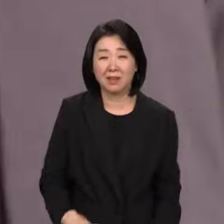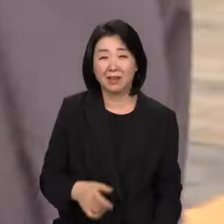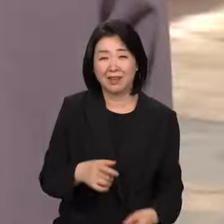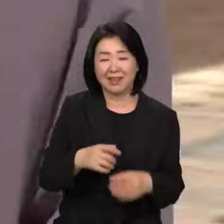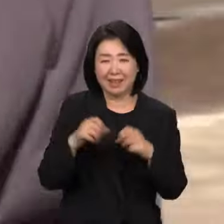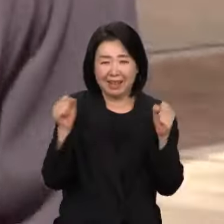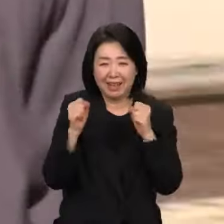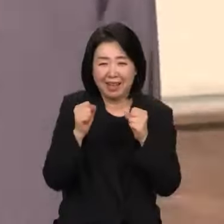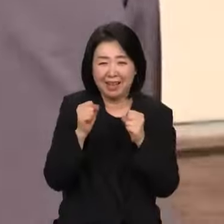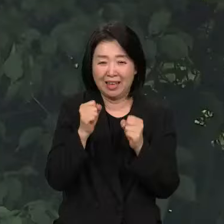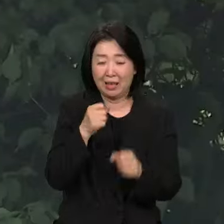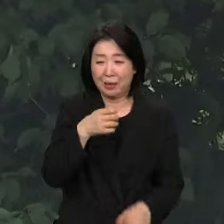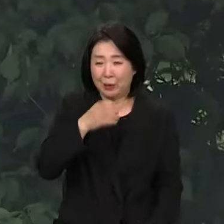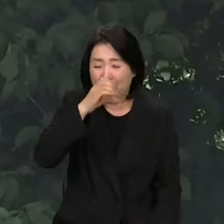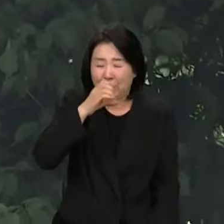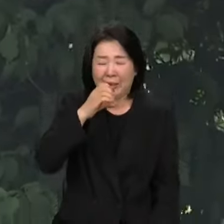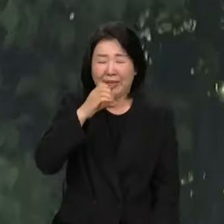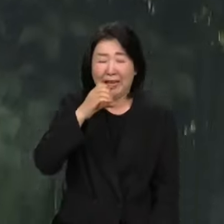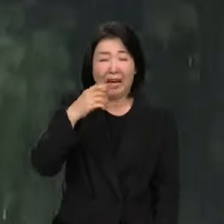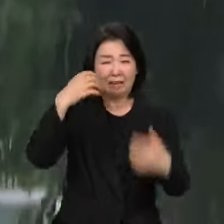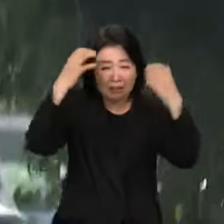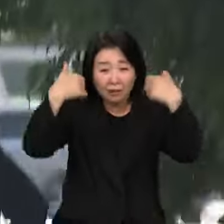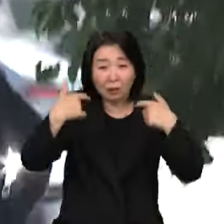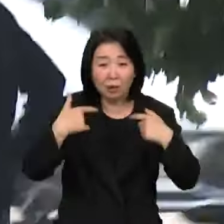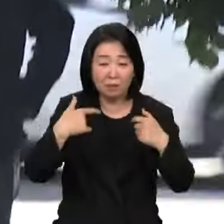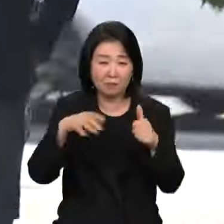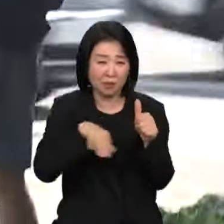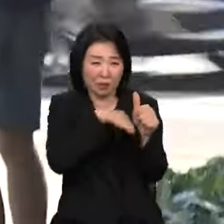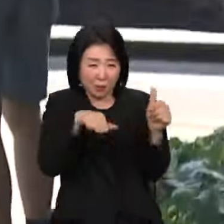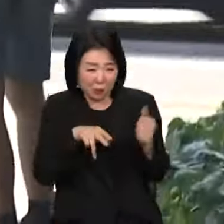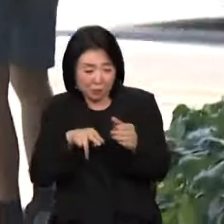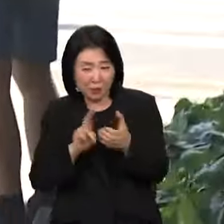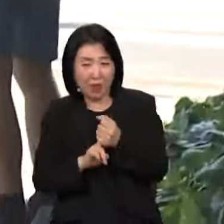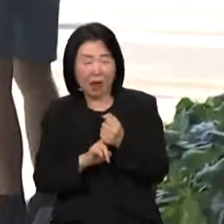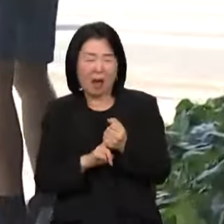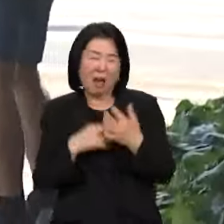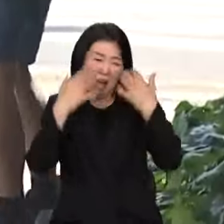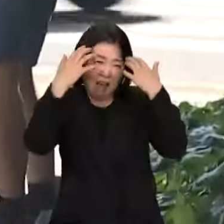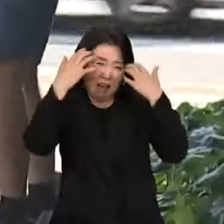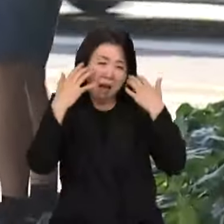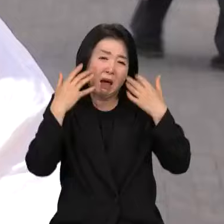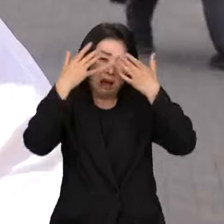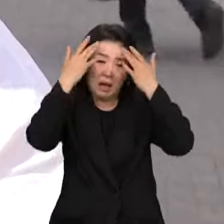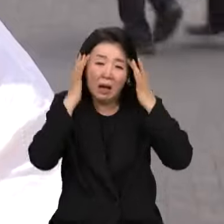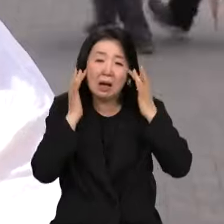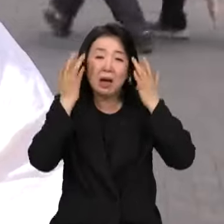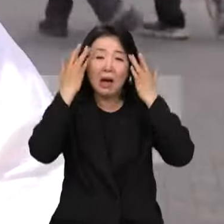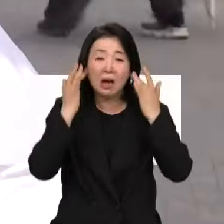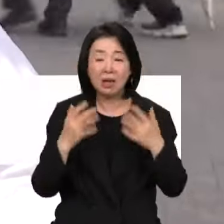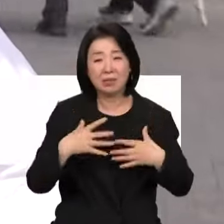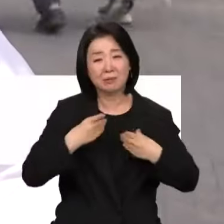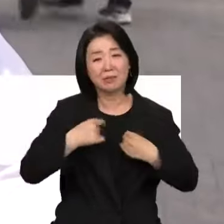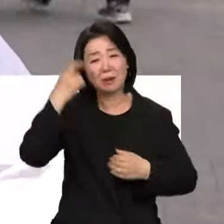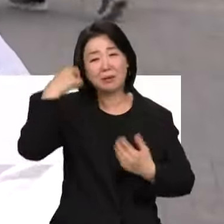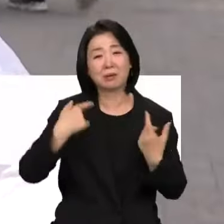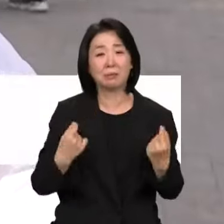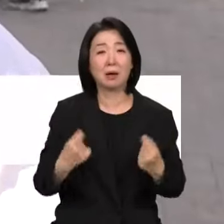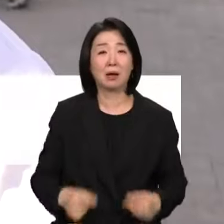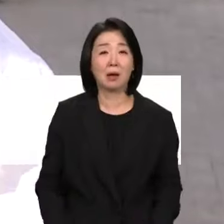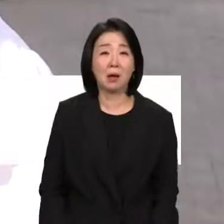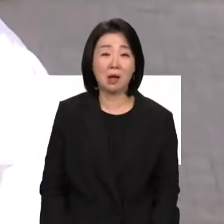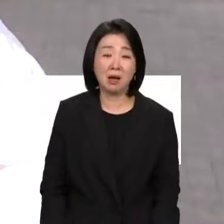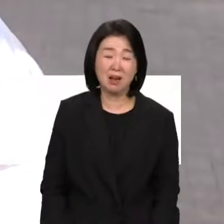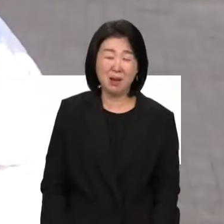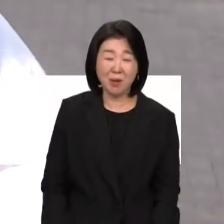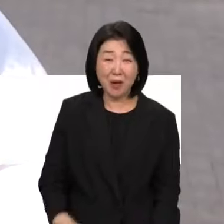더위를 달래지 못합니다. 나무 밑 그늘 높이에도 땀이 식지 않습니다. 지금 사우나 들어와 있는 느낌이에요, 진짜로. 뭐